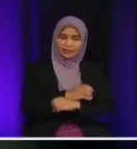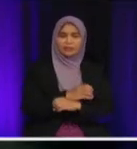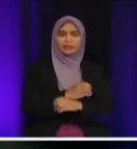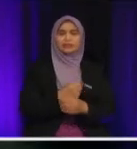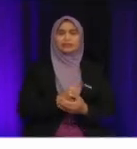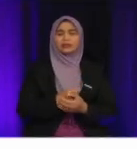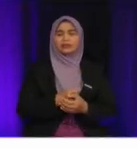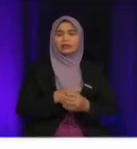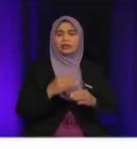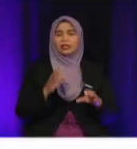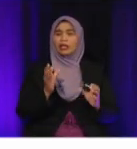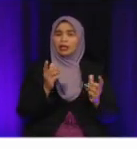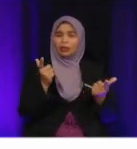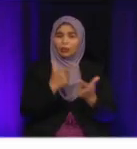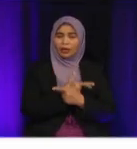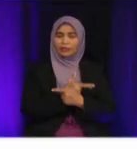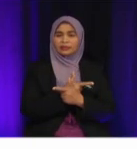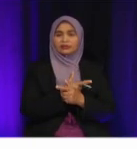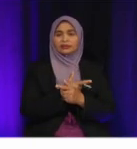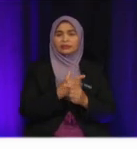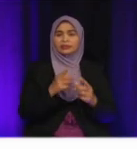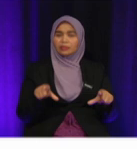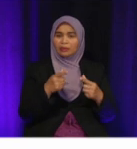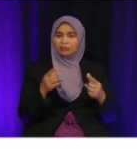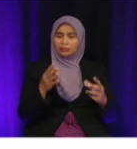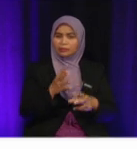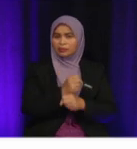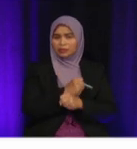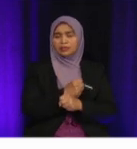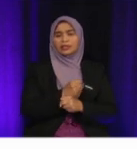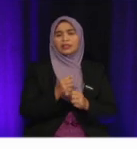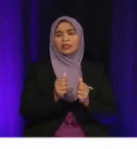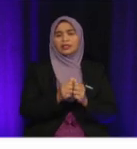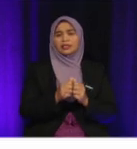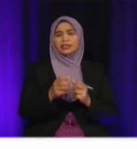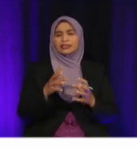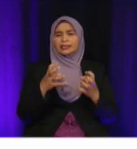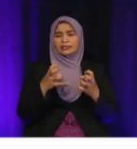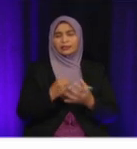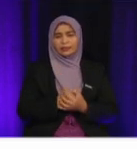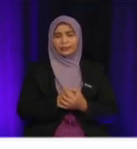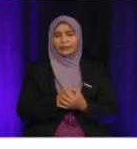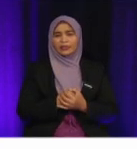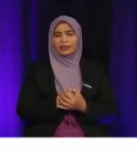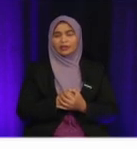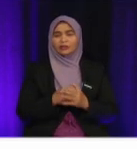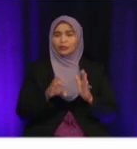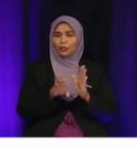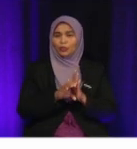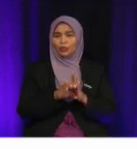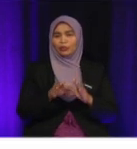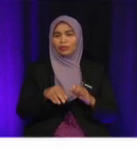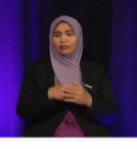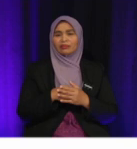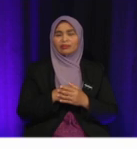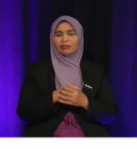Iaitu melakukan serangan dengan menggunakan kekerasan. Pergi, kan? Kau bagi. Ya, duit atau nyawa? Ha, kan?